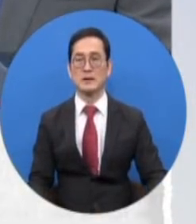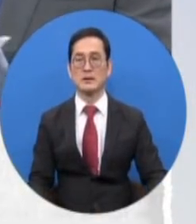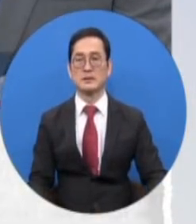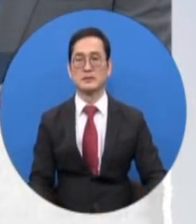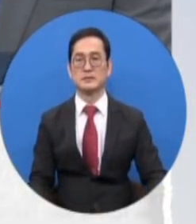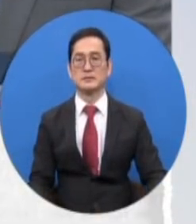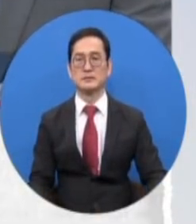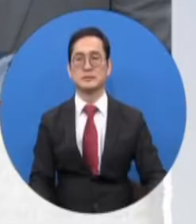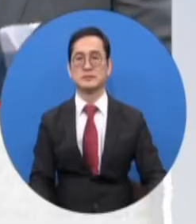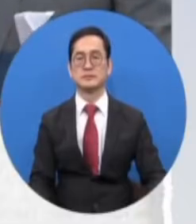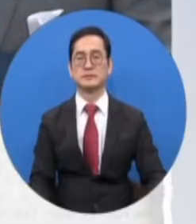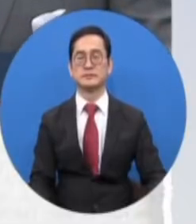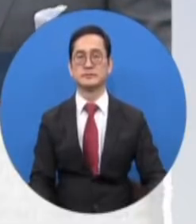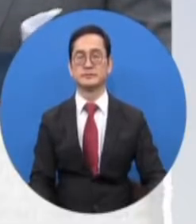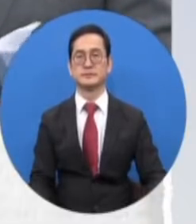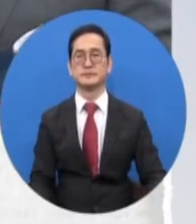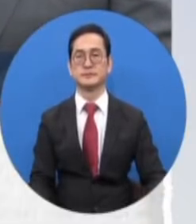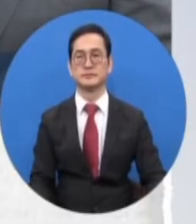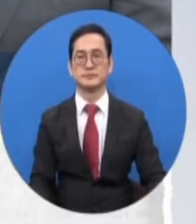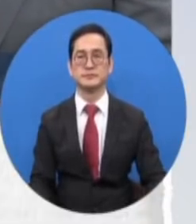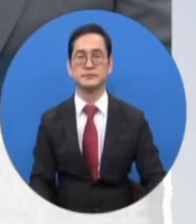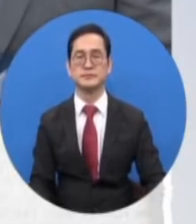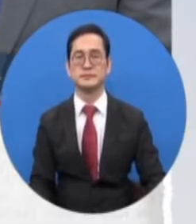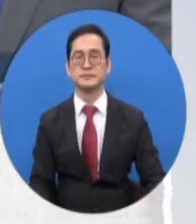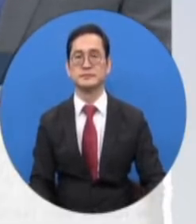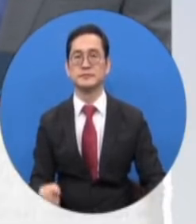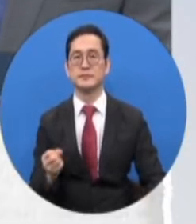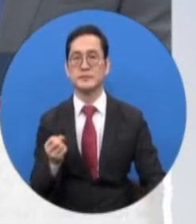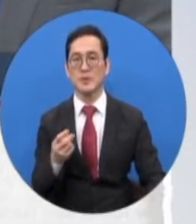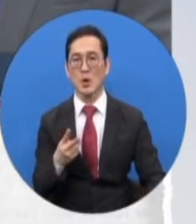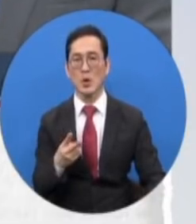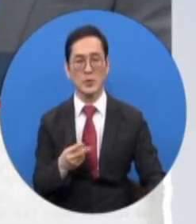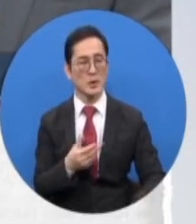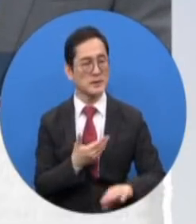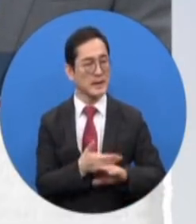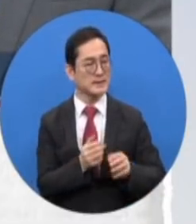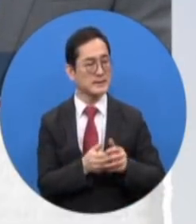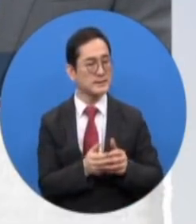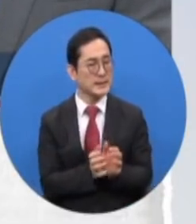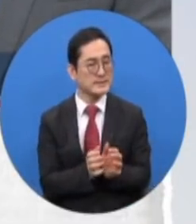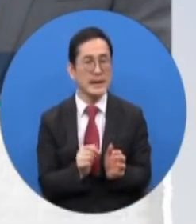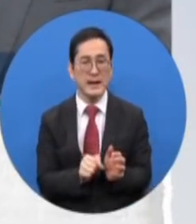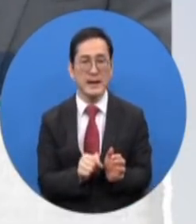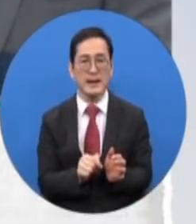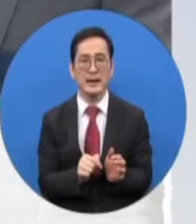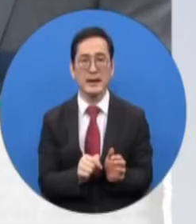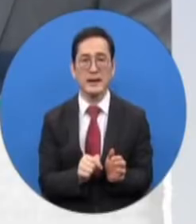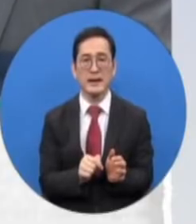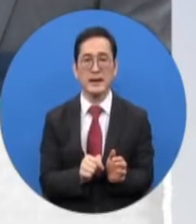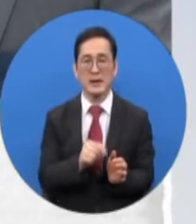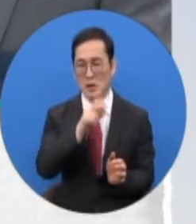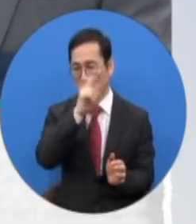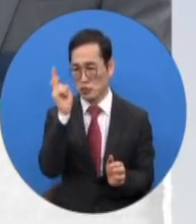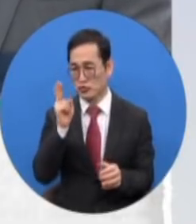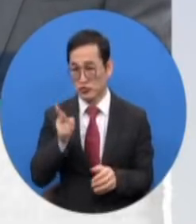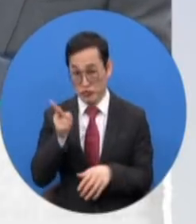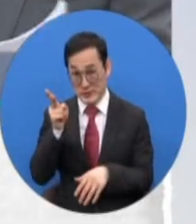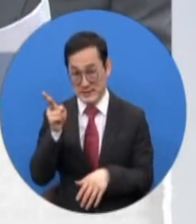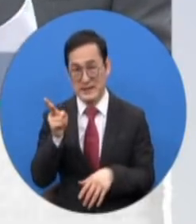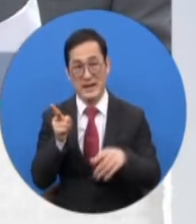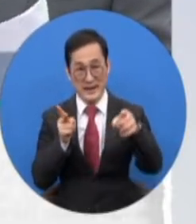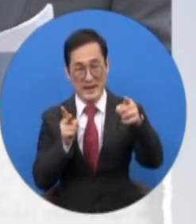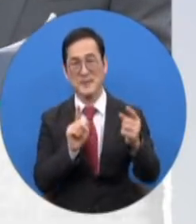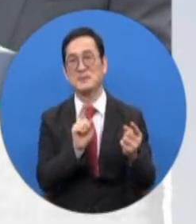더민초도 오늘 14시죠. 그러니까 오후 2시에 윤호중 비대위원장과 만나서 대화를 나누기로 했습니다.